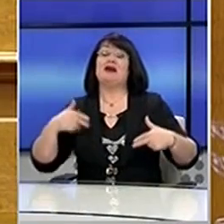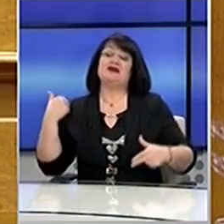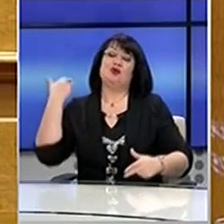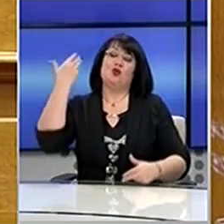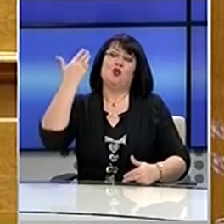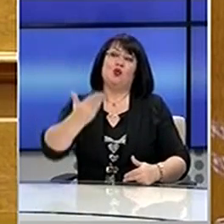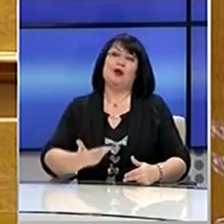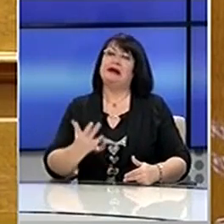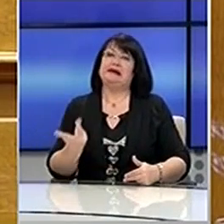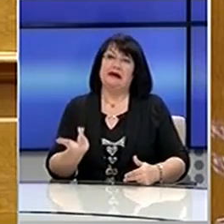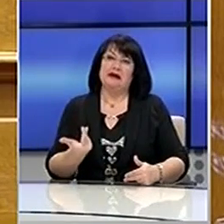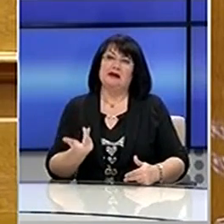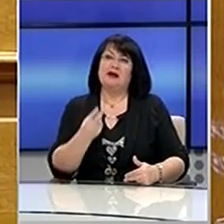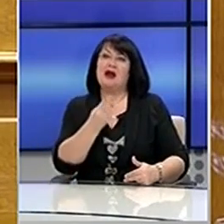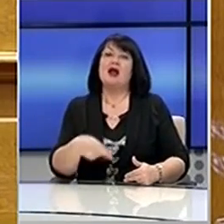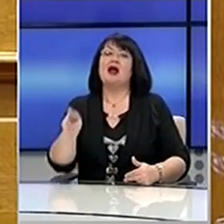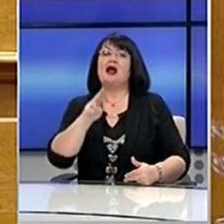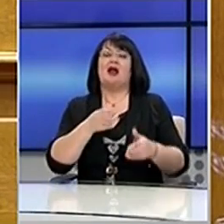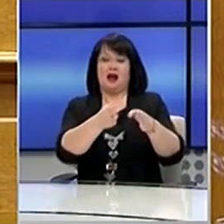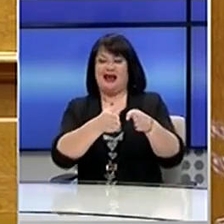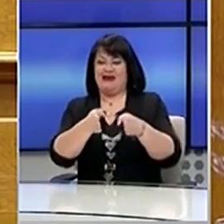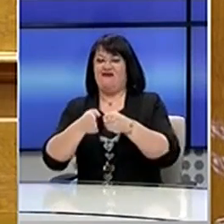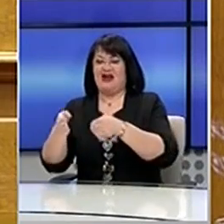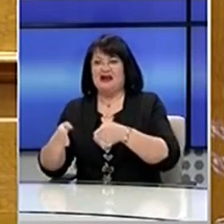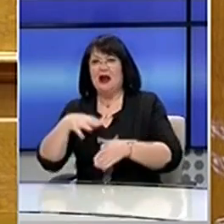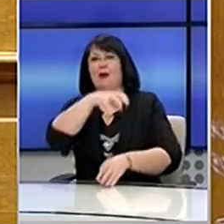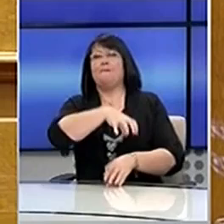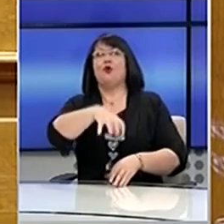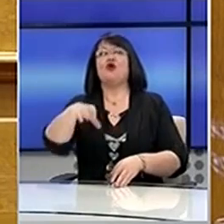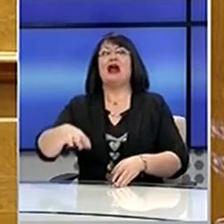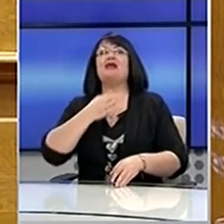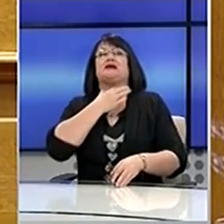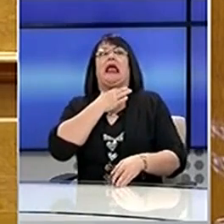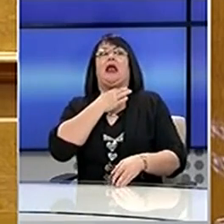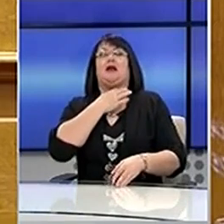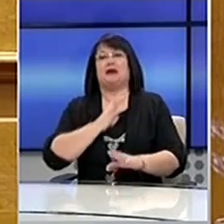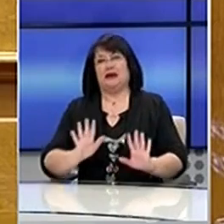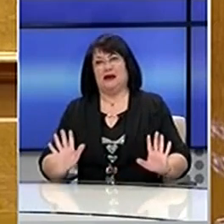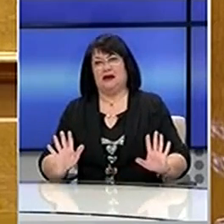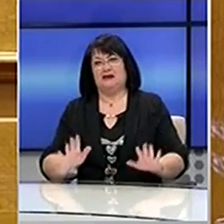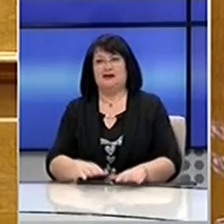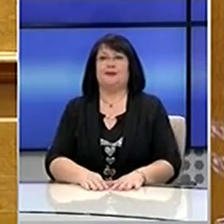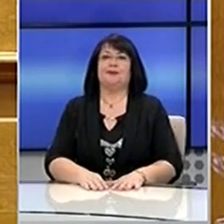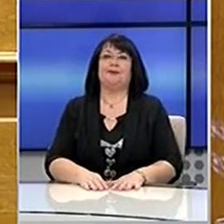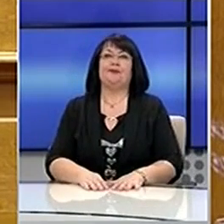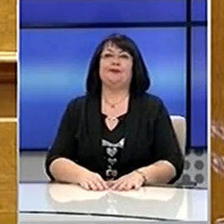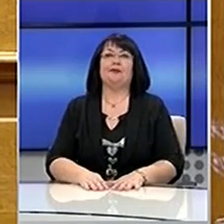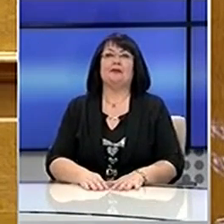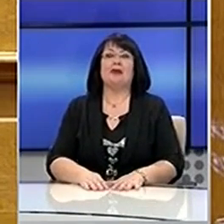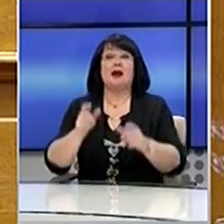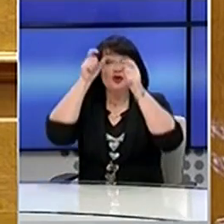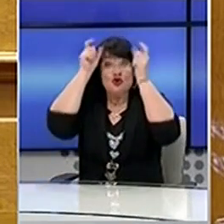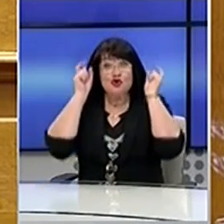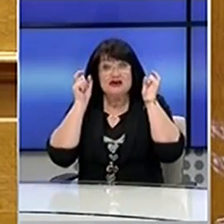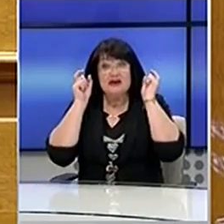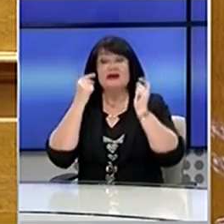περάσει, είναι να αυξηθούν οι μονάδες και τα κρεβάτια στις μονάδες ιατρικής θεραπείας. Να αυξηθεί το νοσηλευτικό και το ιατρικό